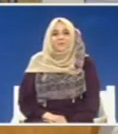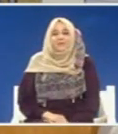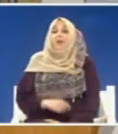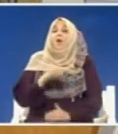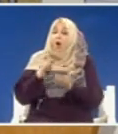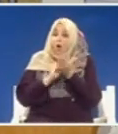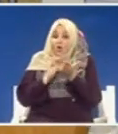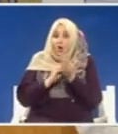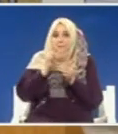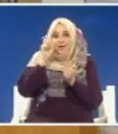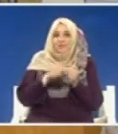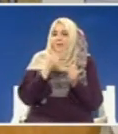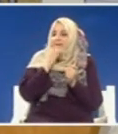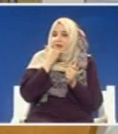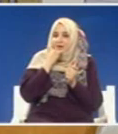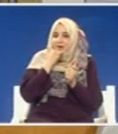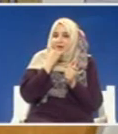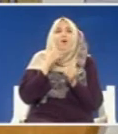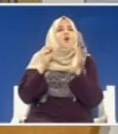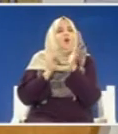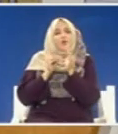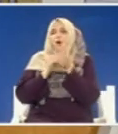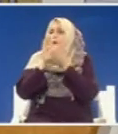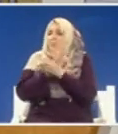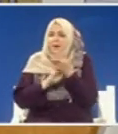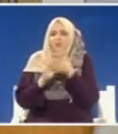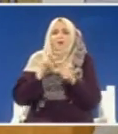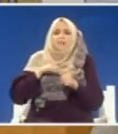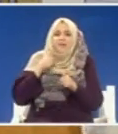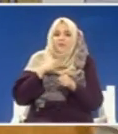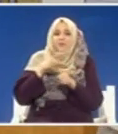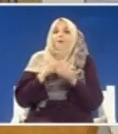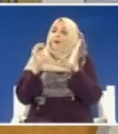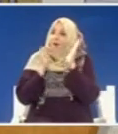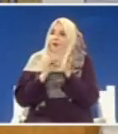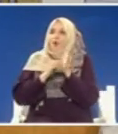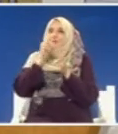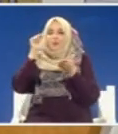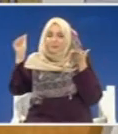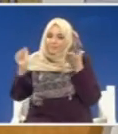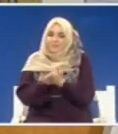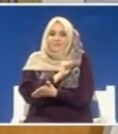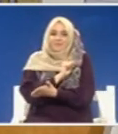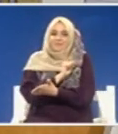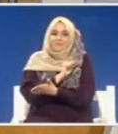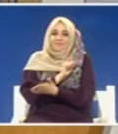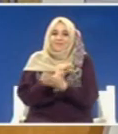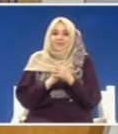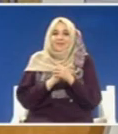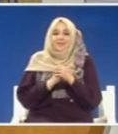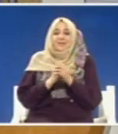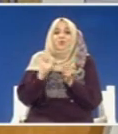الخطأ ويكرر التوبة والاستغفار، ويأتي التكرار الغفران من الله تعالى. وفي